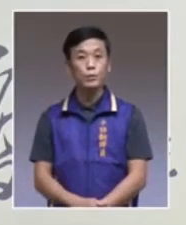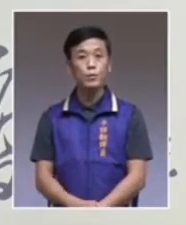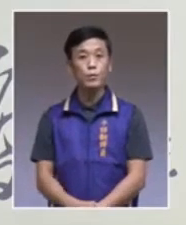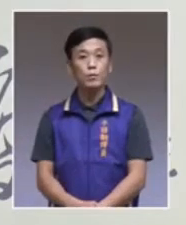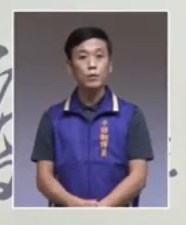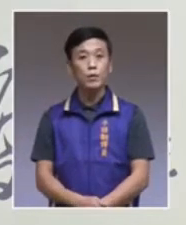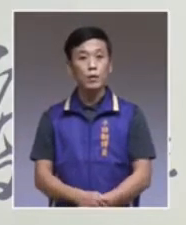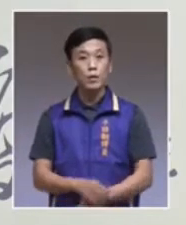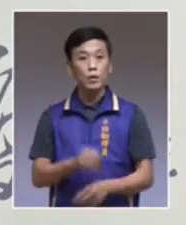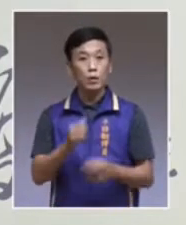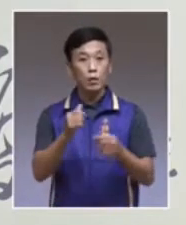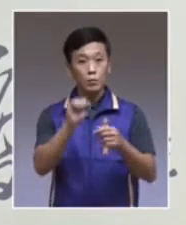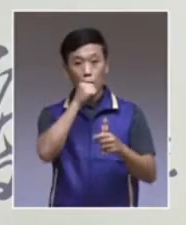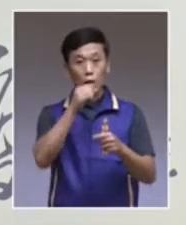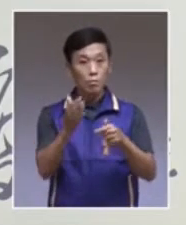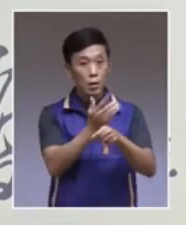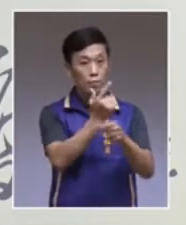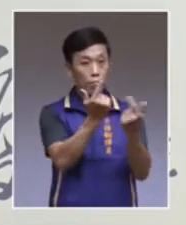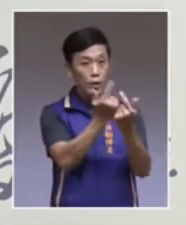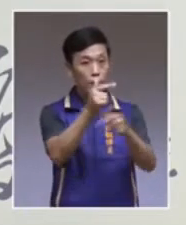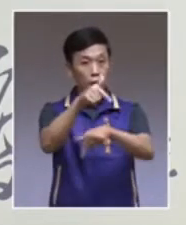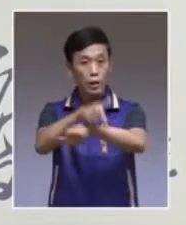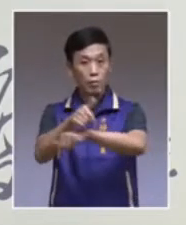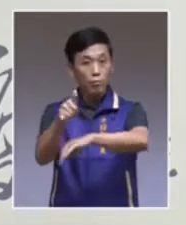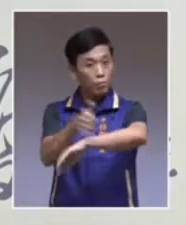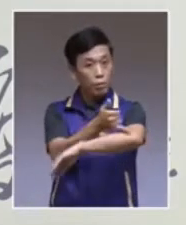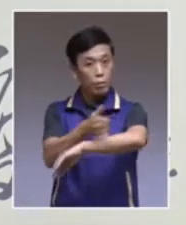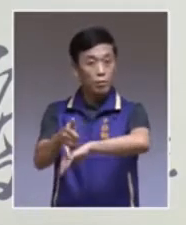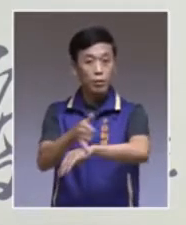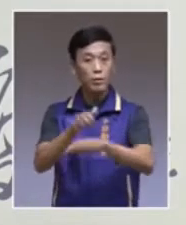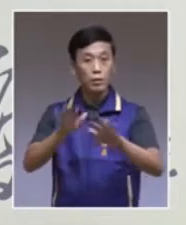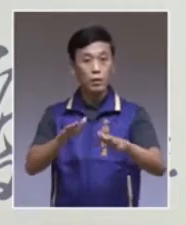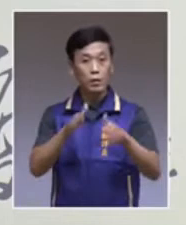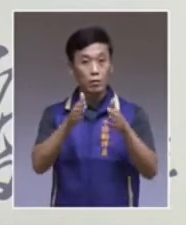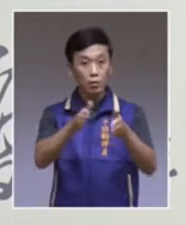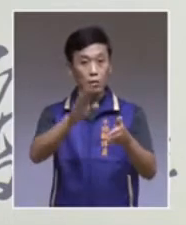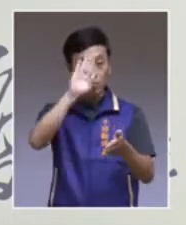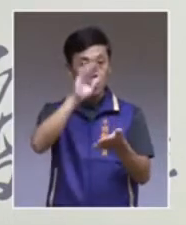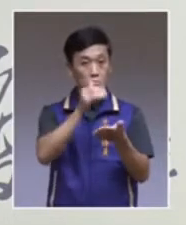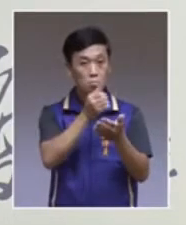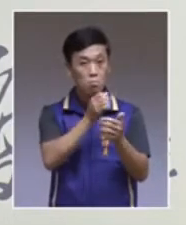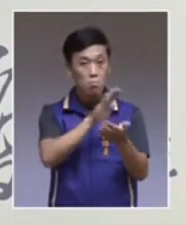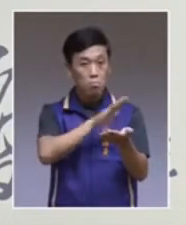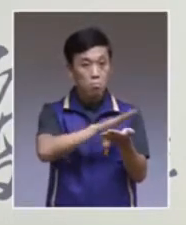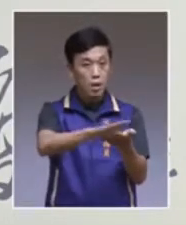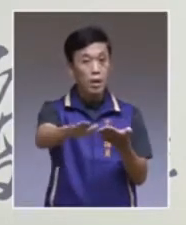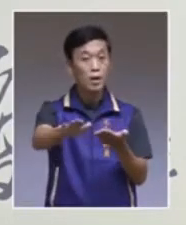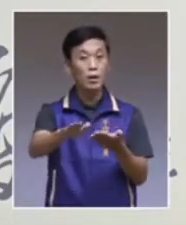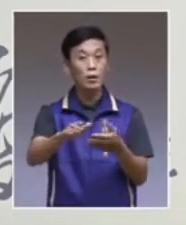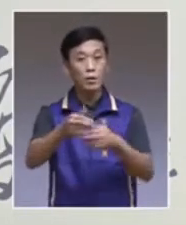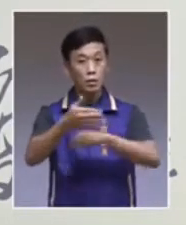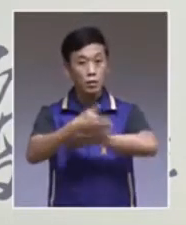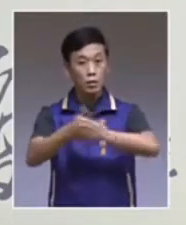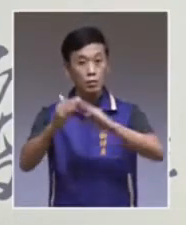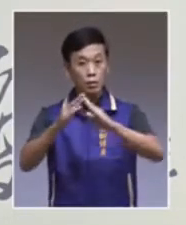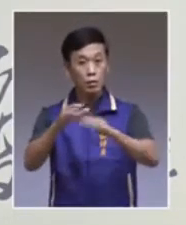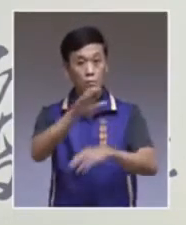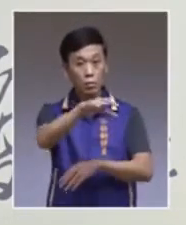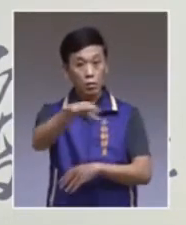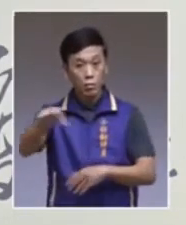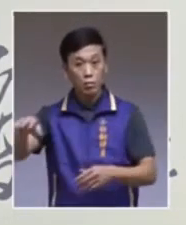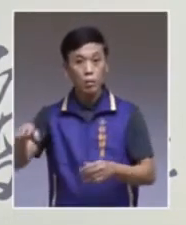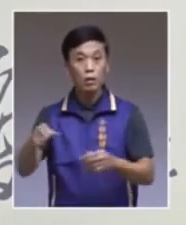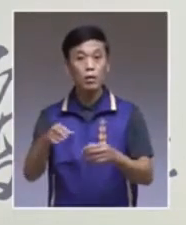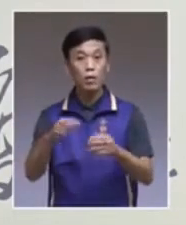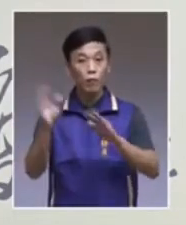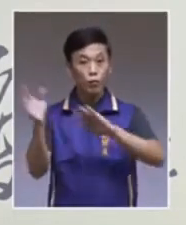以南北的移动对于现在已经清零的县市，大部分的县市这个还是存在